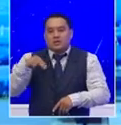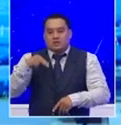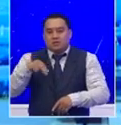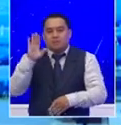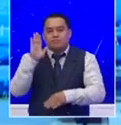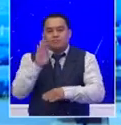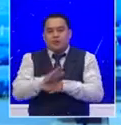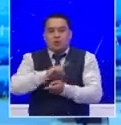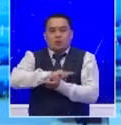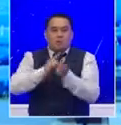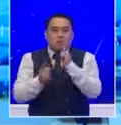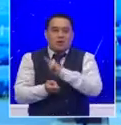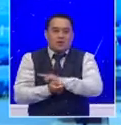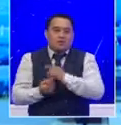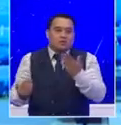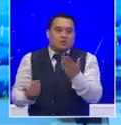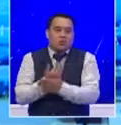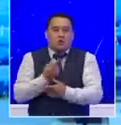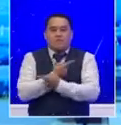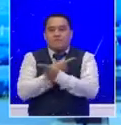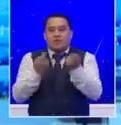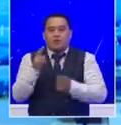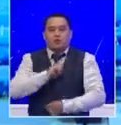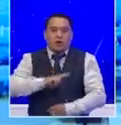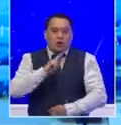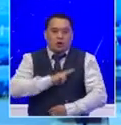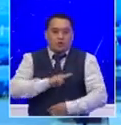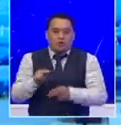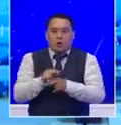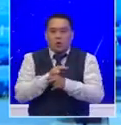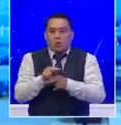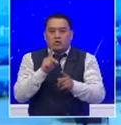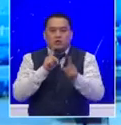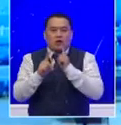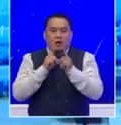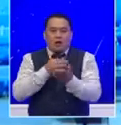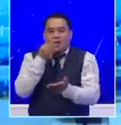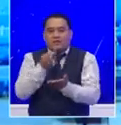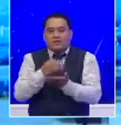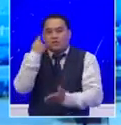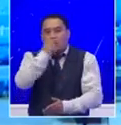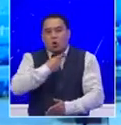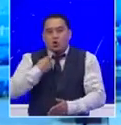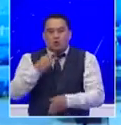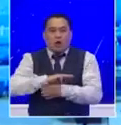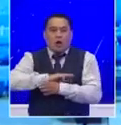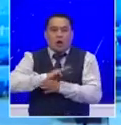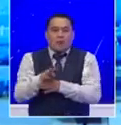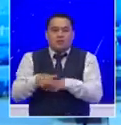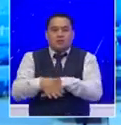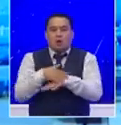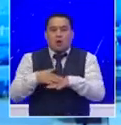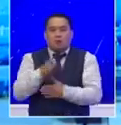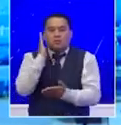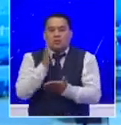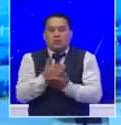поручил кардинально пересмотреть подходы в информационной работе, наладить регулярные брифинги ответственных лиц и обеспечить население